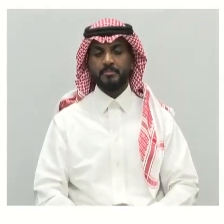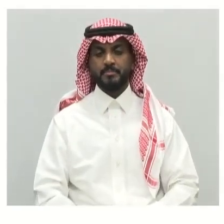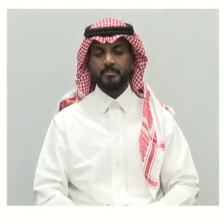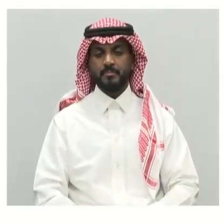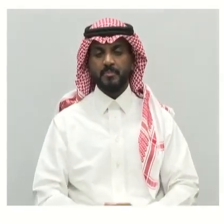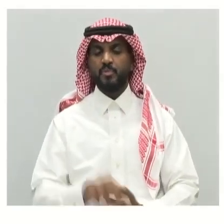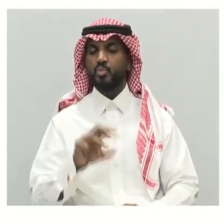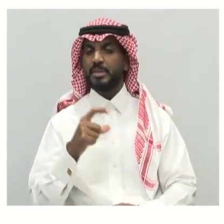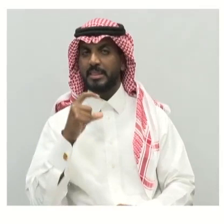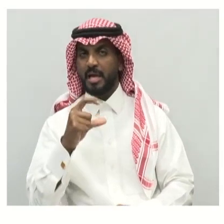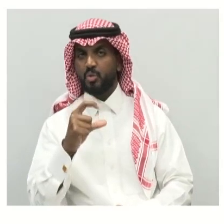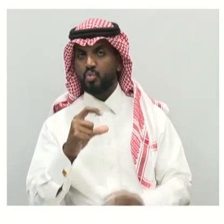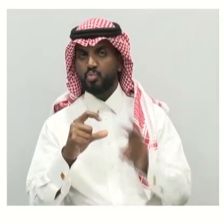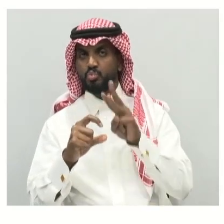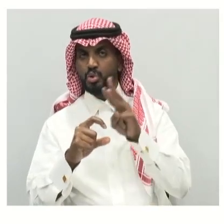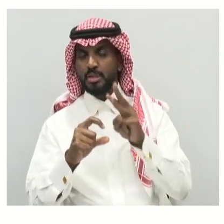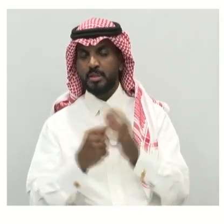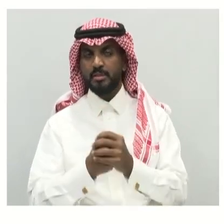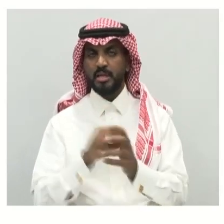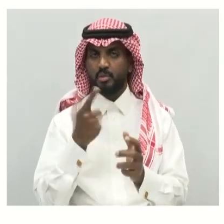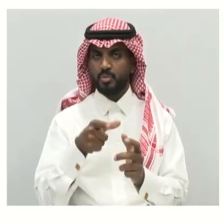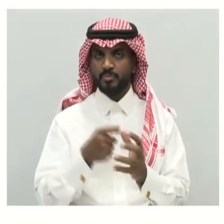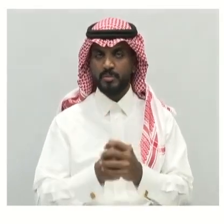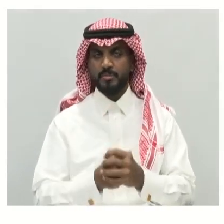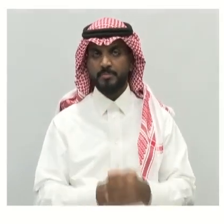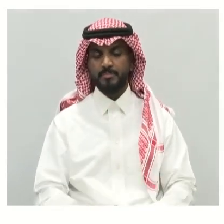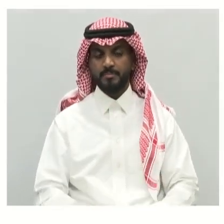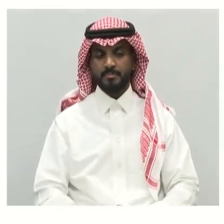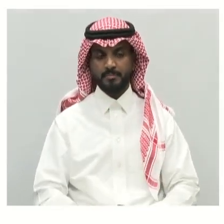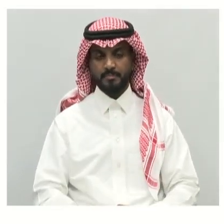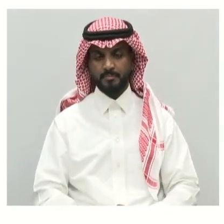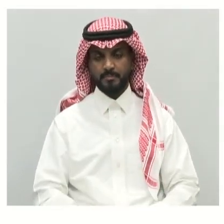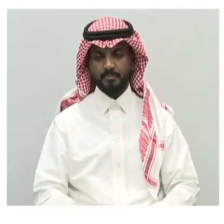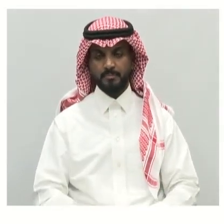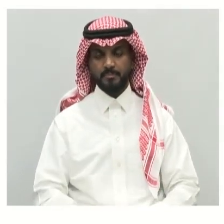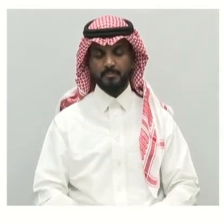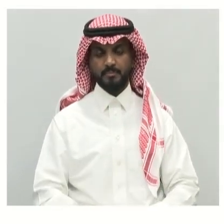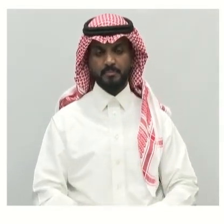حرف مشدد في هذه الكلمه اين هو احسنتم حرف الدال جده